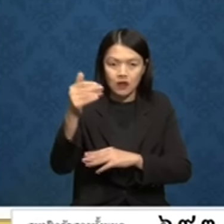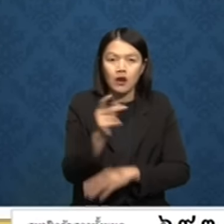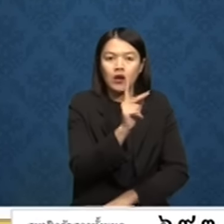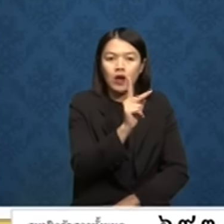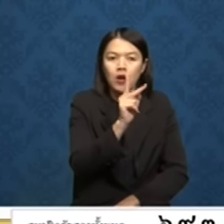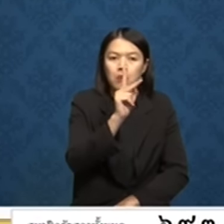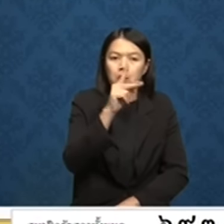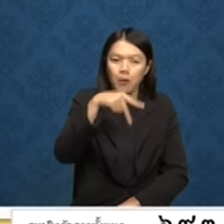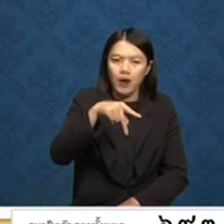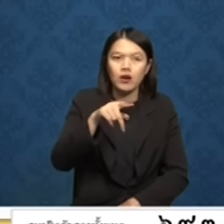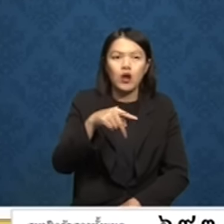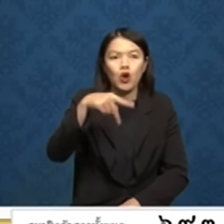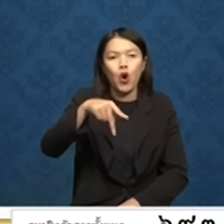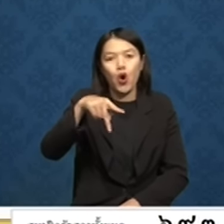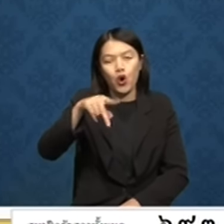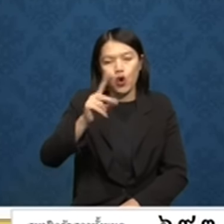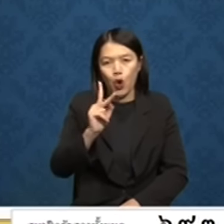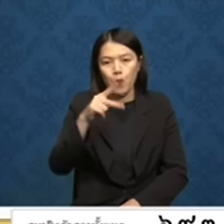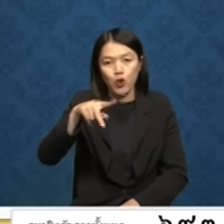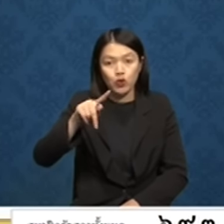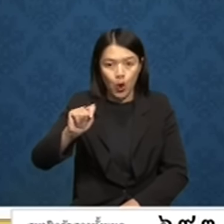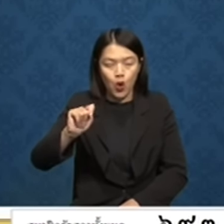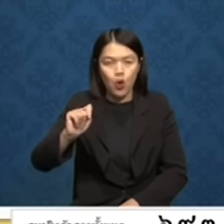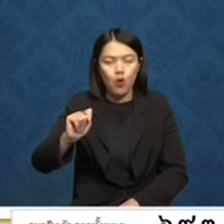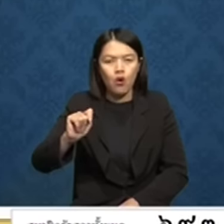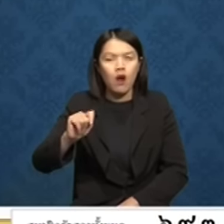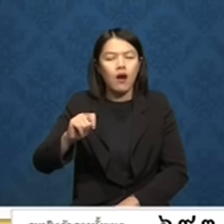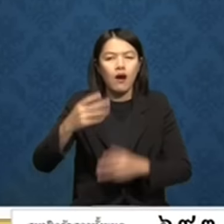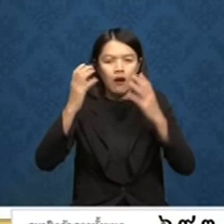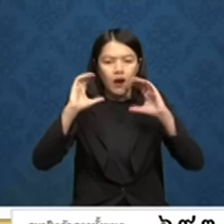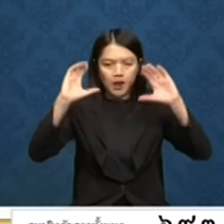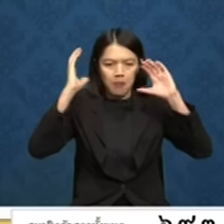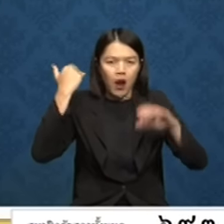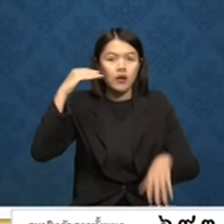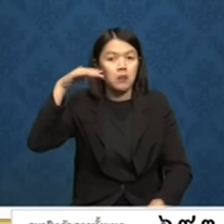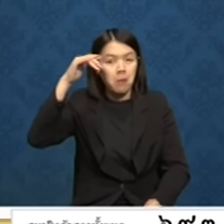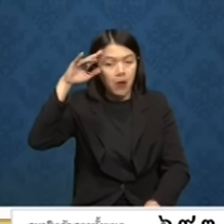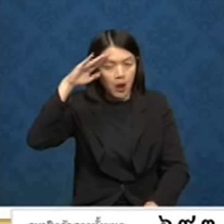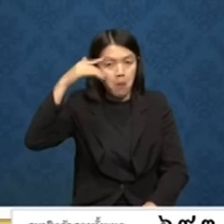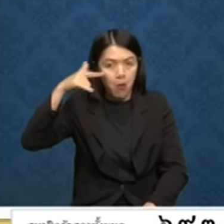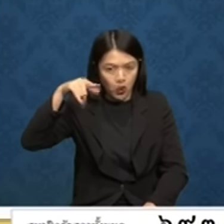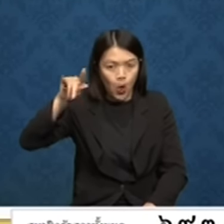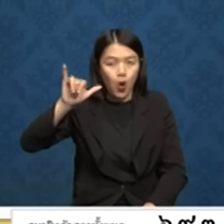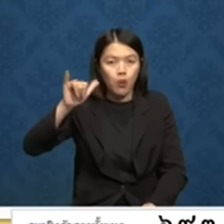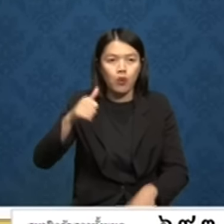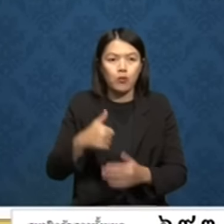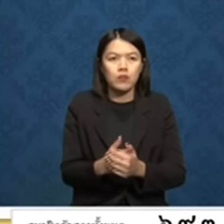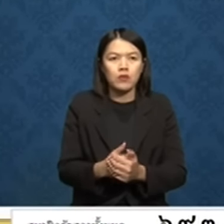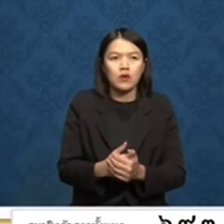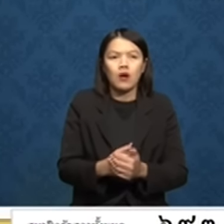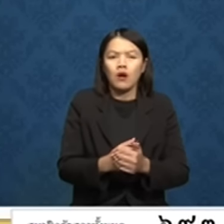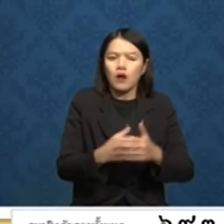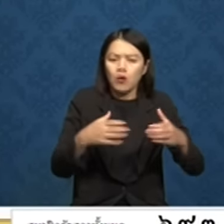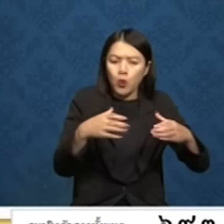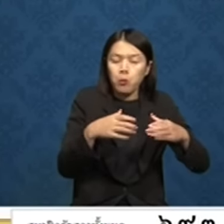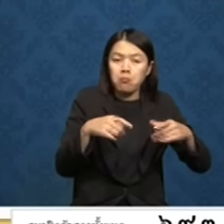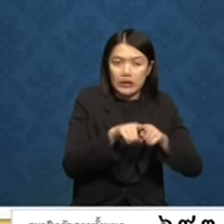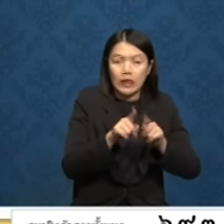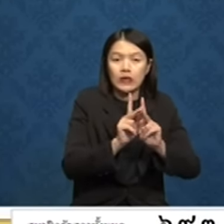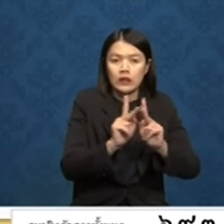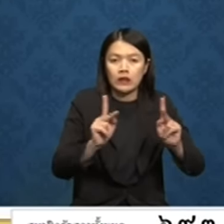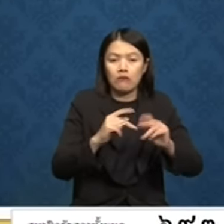พานตเต่ากพตในสมัยรัฐบาลประยุทธ์ก็พยายามแก้ปัญหาการแยกส่วนการทำงานโดยการตั้งคปตคณะทำงานคณะกรรมการ